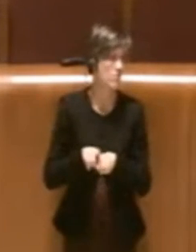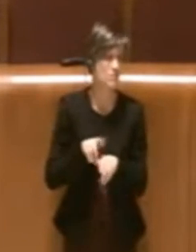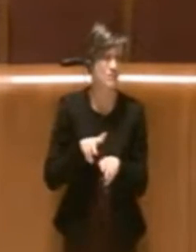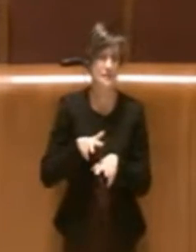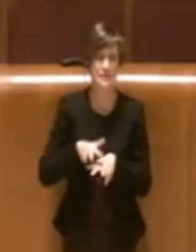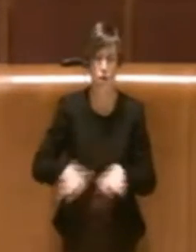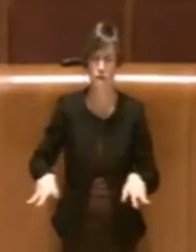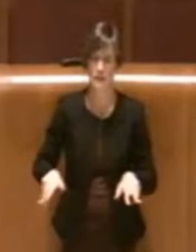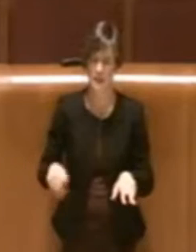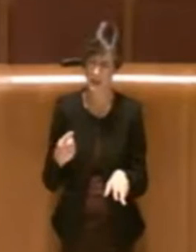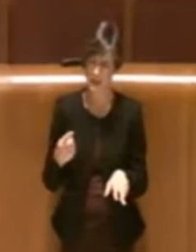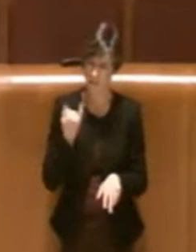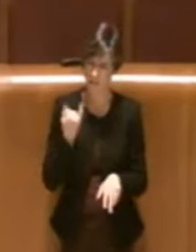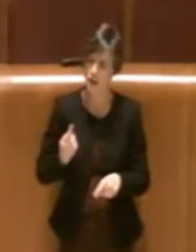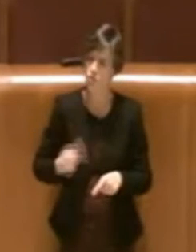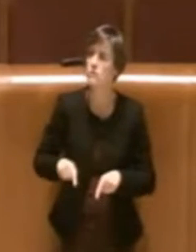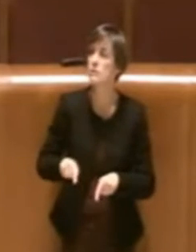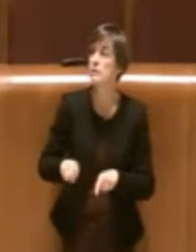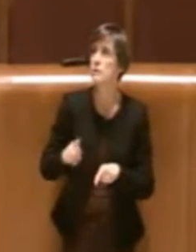sia la, diciamo,